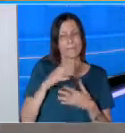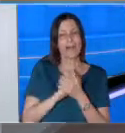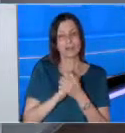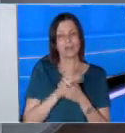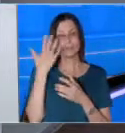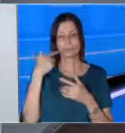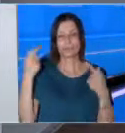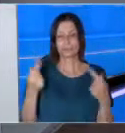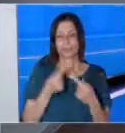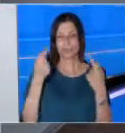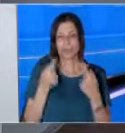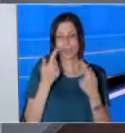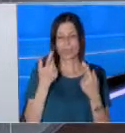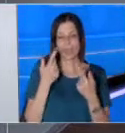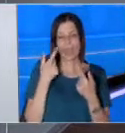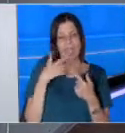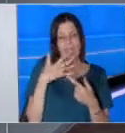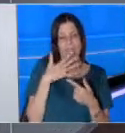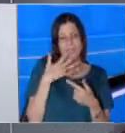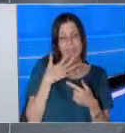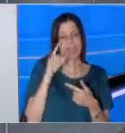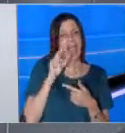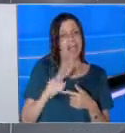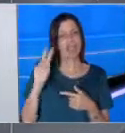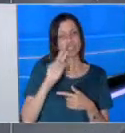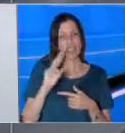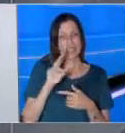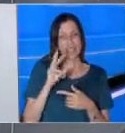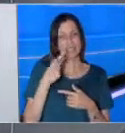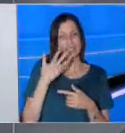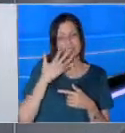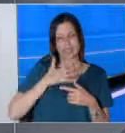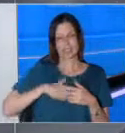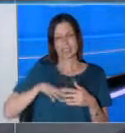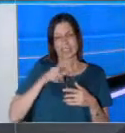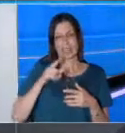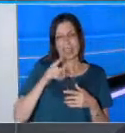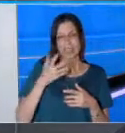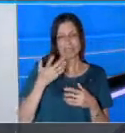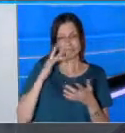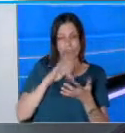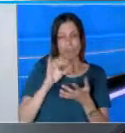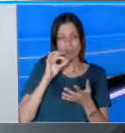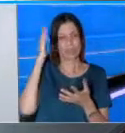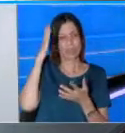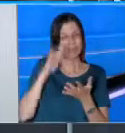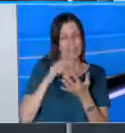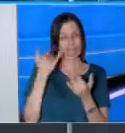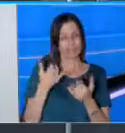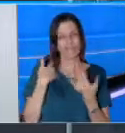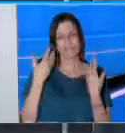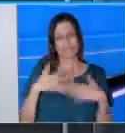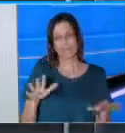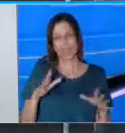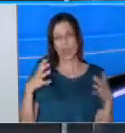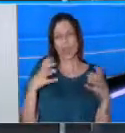והיו חילוקי דעות חריפים. הילד שקד משכה במידה מסוימת את הכיוון שבו נפתלי בנט נמצא עכשיו, העובדה שהוא ויתר על גוש